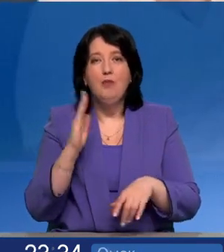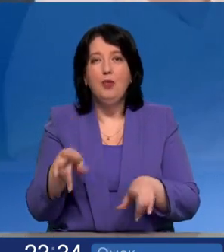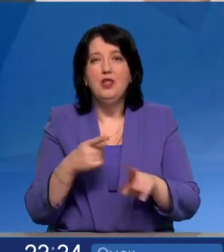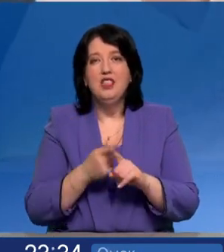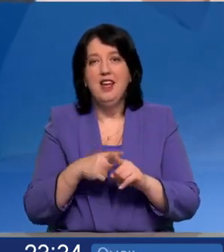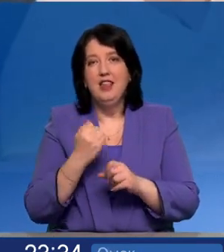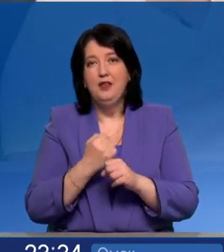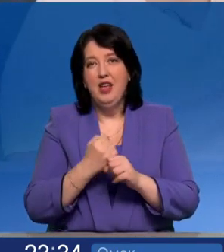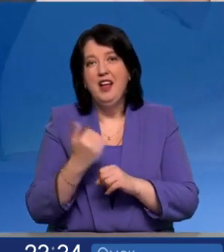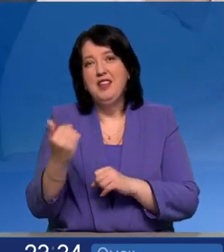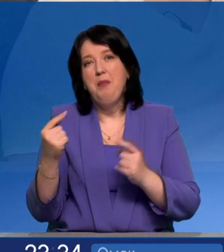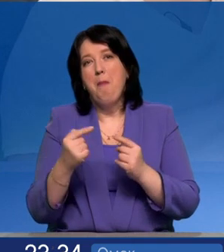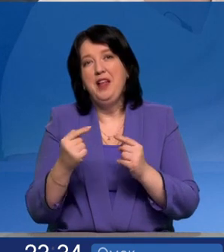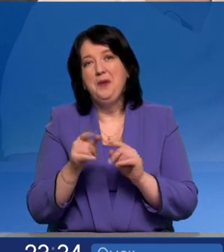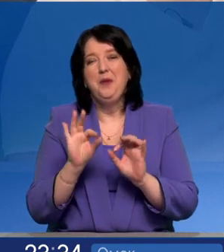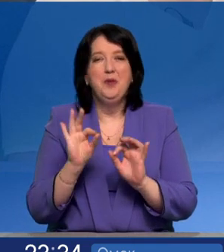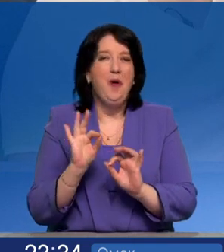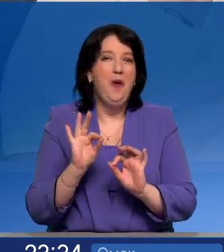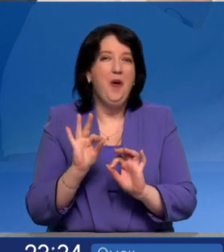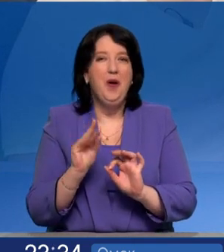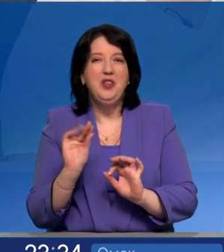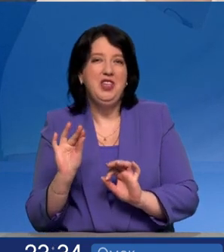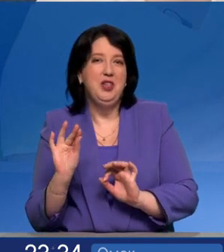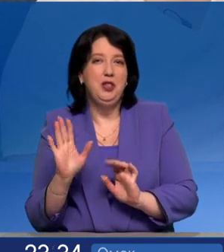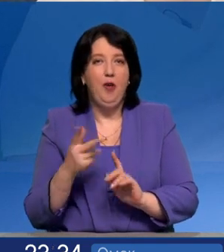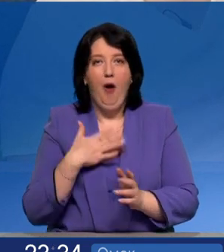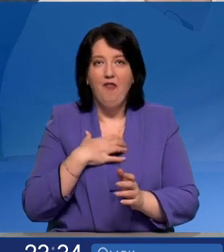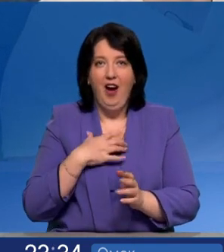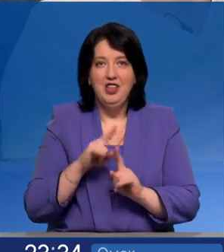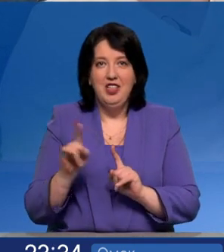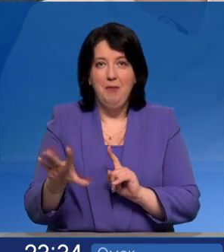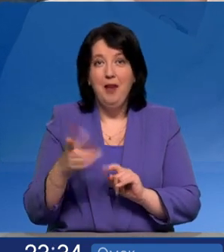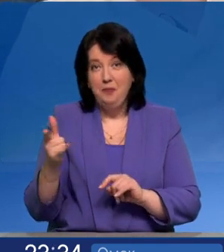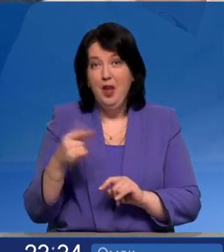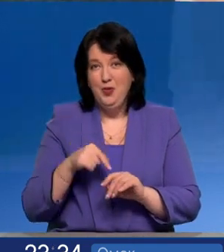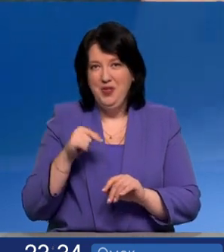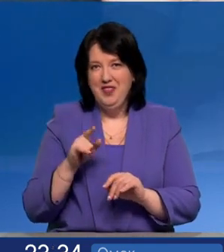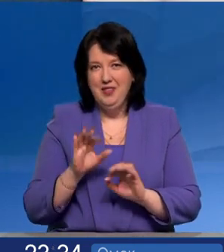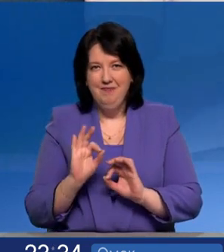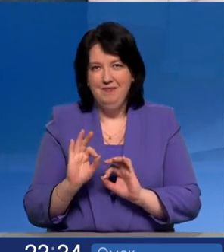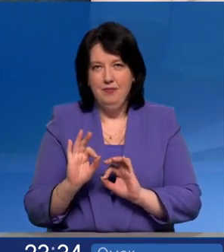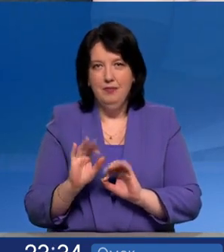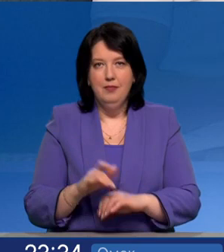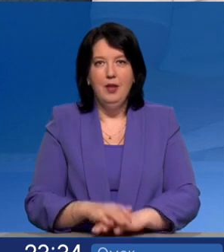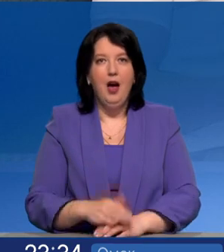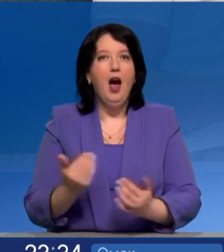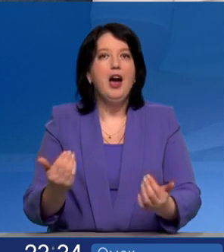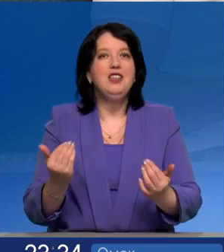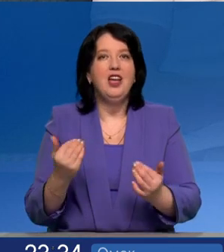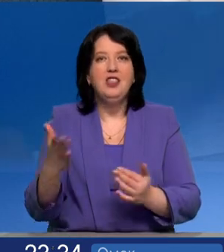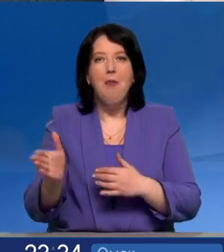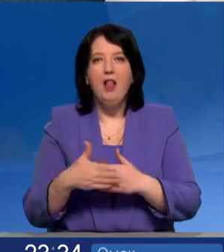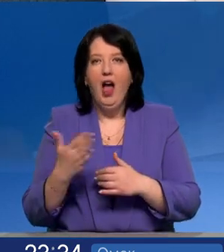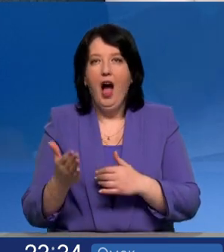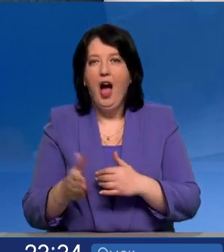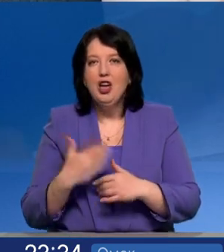пойдет. О, они чуть-чуть влажные, мне кажется. Ты чувствуешь? Я чуть переживал, вспотел. Сейчас я тебя накажу, девочка.